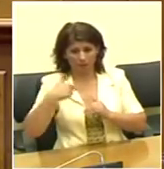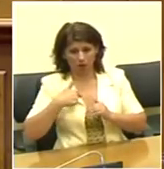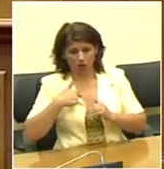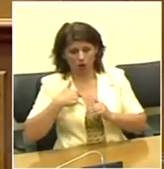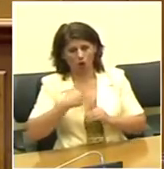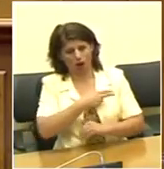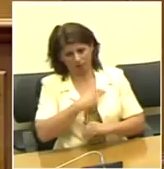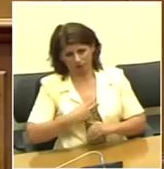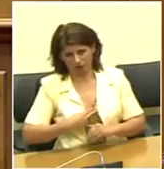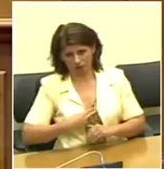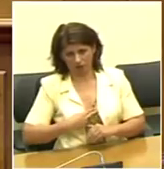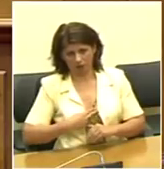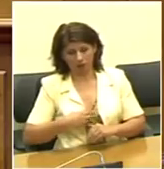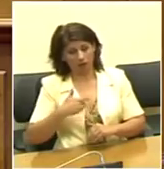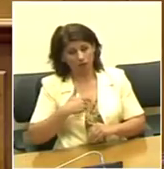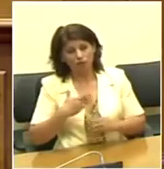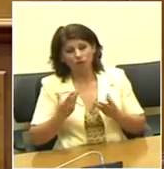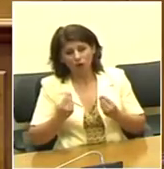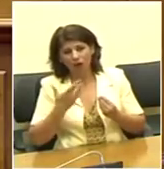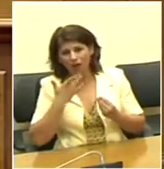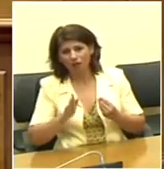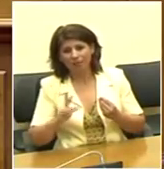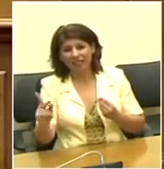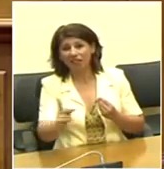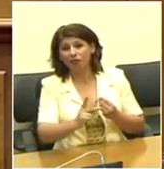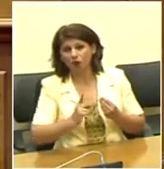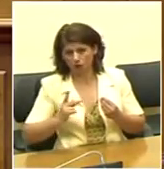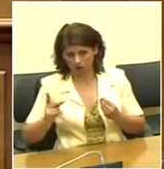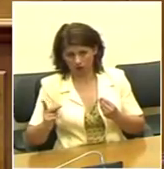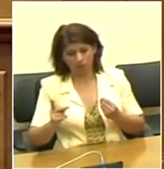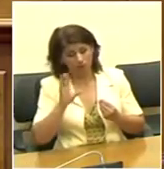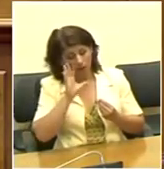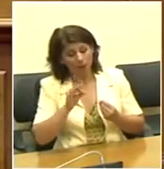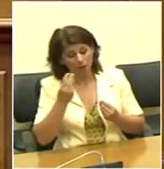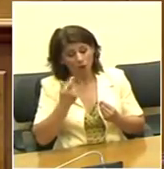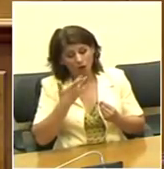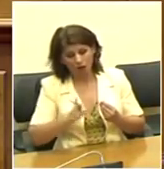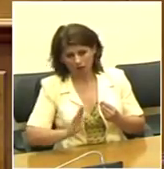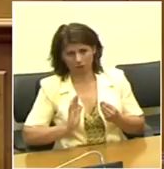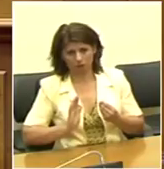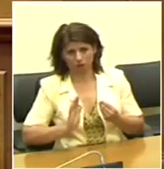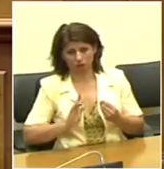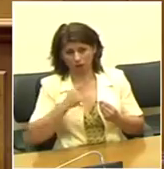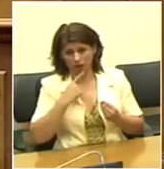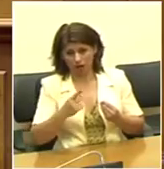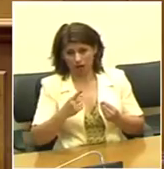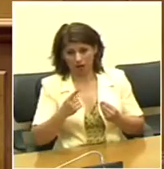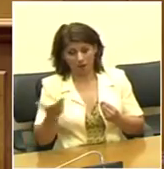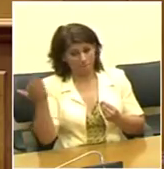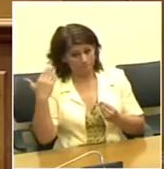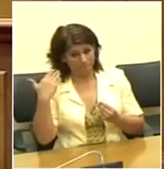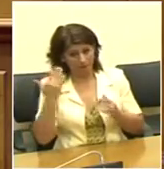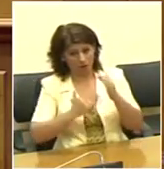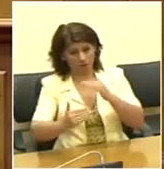καθηγητής. Το θεωρώ πολύ άσχημο για την κοινωνία μας, πραγματικά πολύ άσχημο, να λέει ένας πρώην πρίτανης